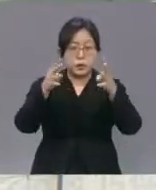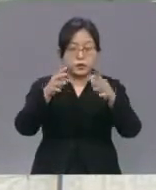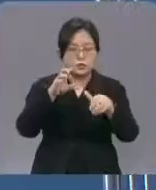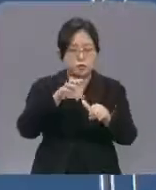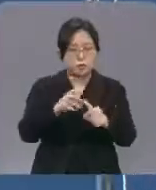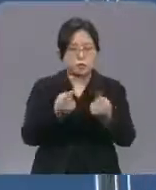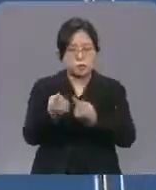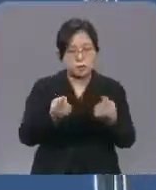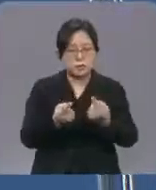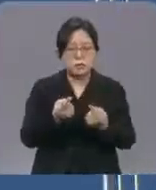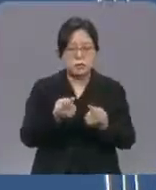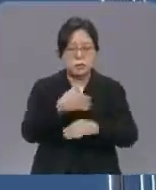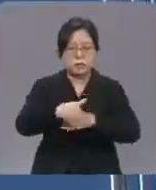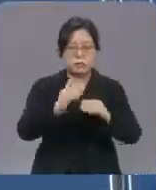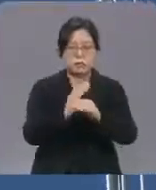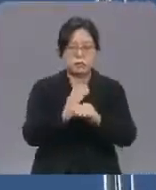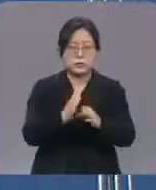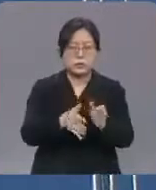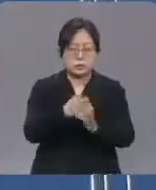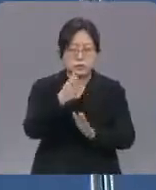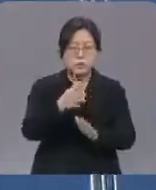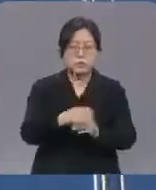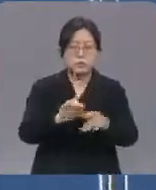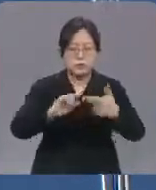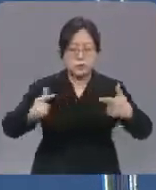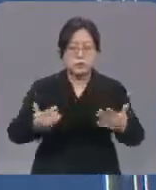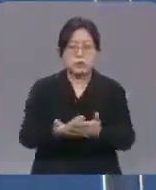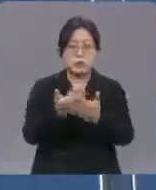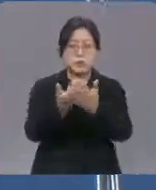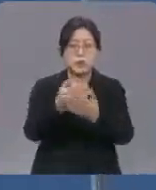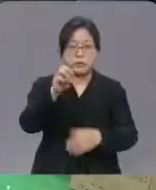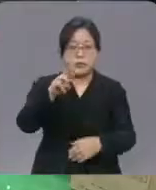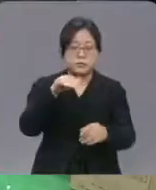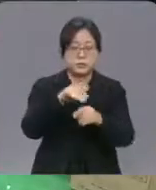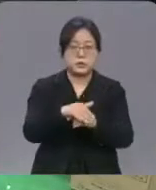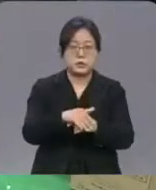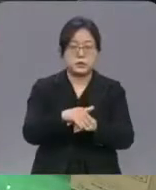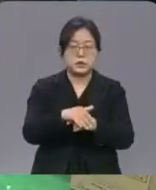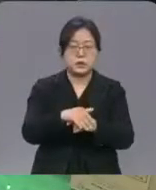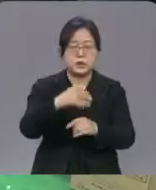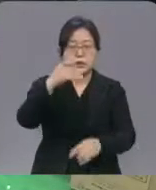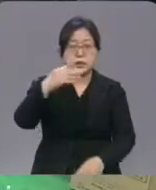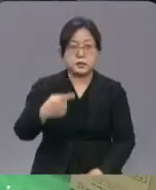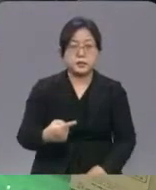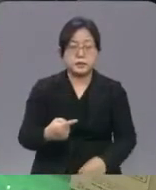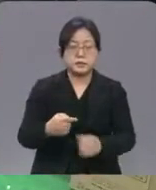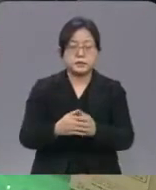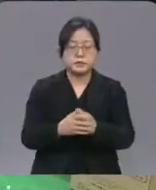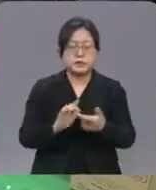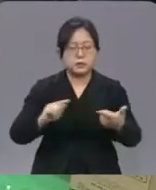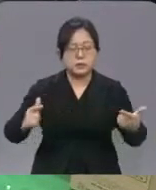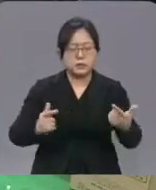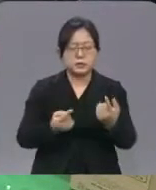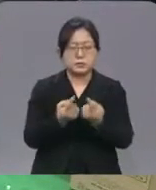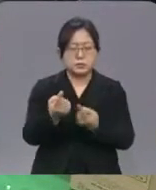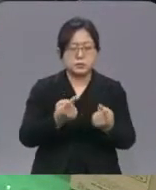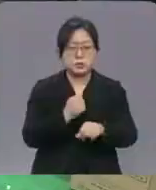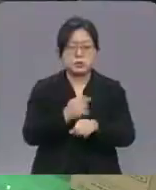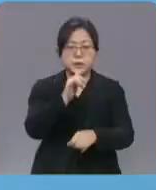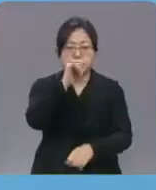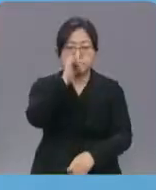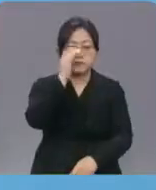있습니다. 도시 기반시설 확충과 각종 개발 사업, 광주형 랜드마크 요구 등을 고려해 탄력적으로 적용하겠다는